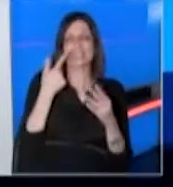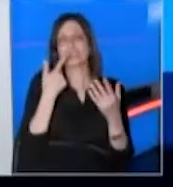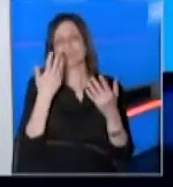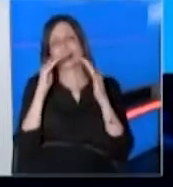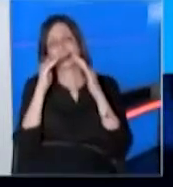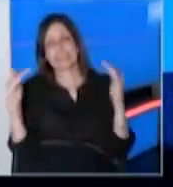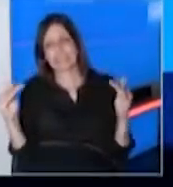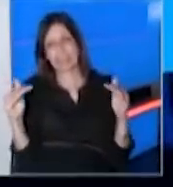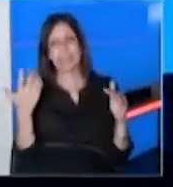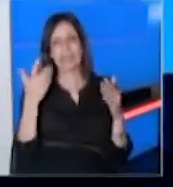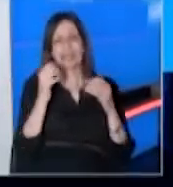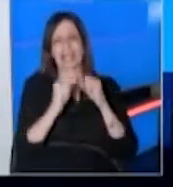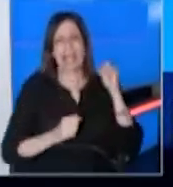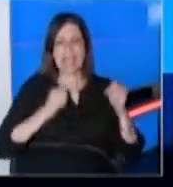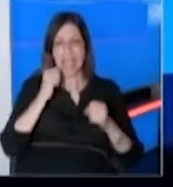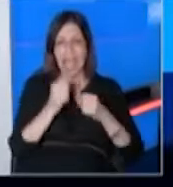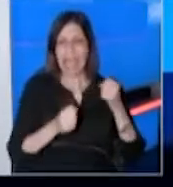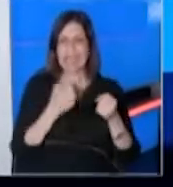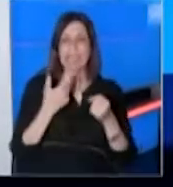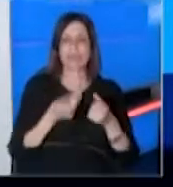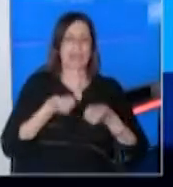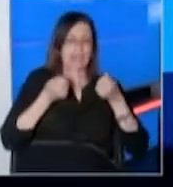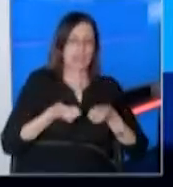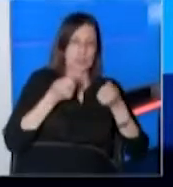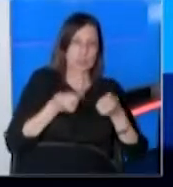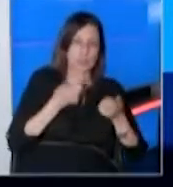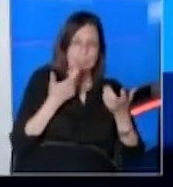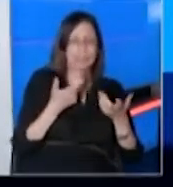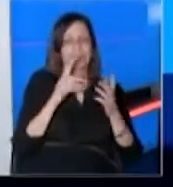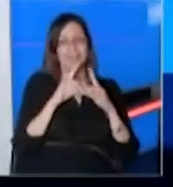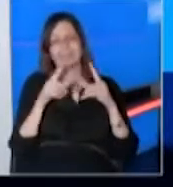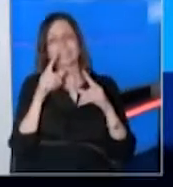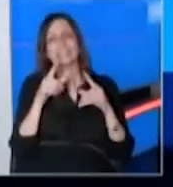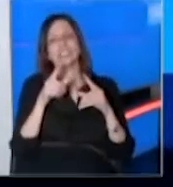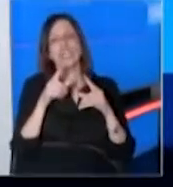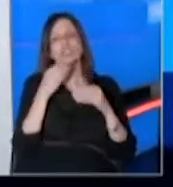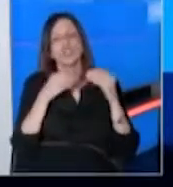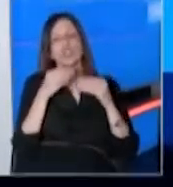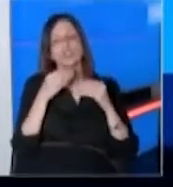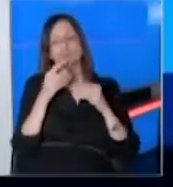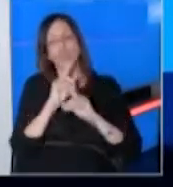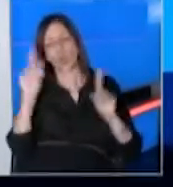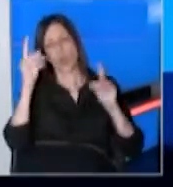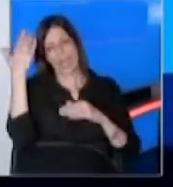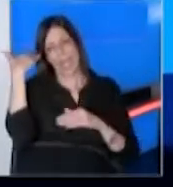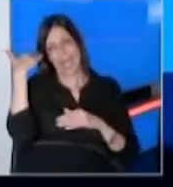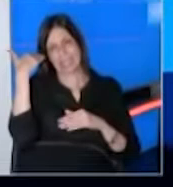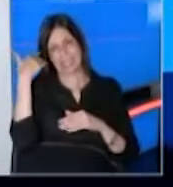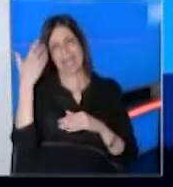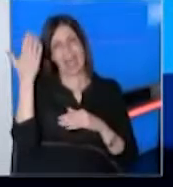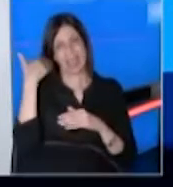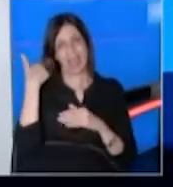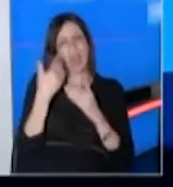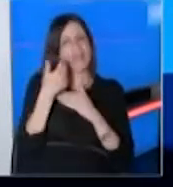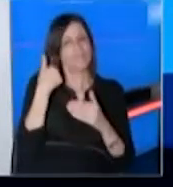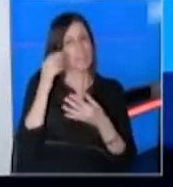מצימרים וקייקים וסוחבות סוסים וסולרי, זה שימוש חורג אז היה. אוקיי. אני מדבר לפני